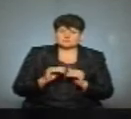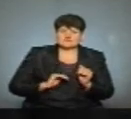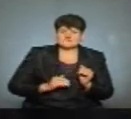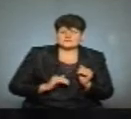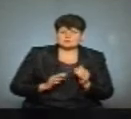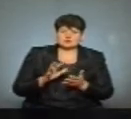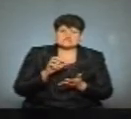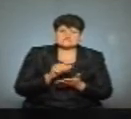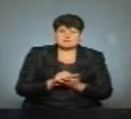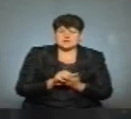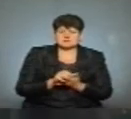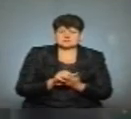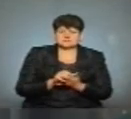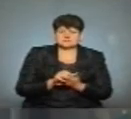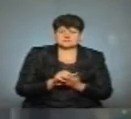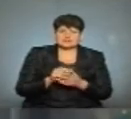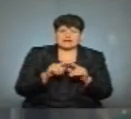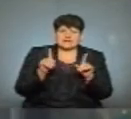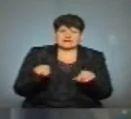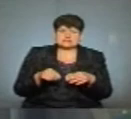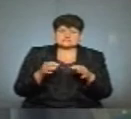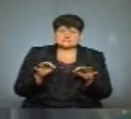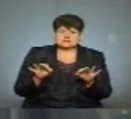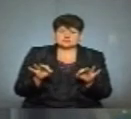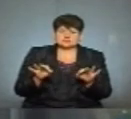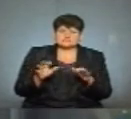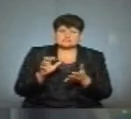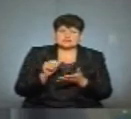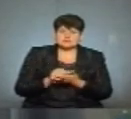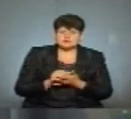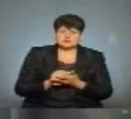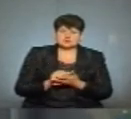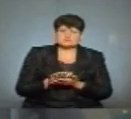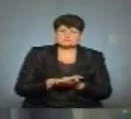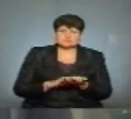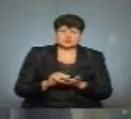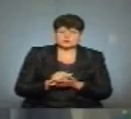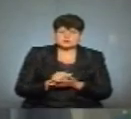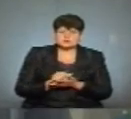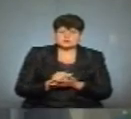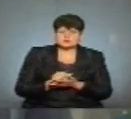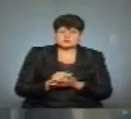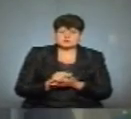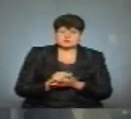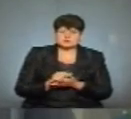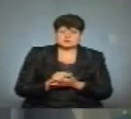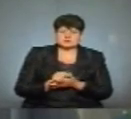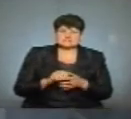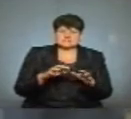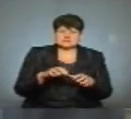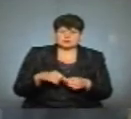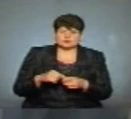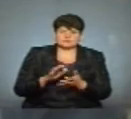яка займається... яка має ліцензію, дозвіл і займається утилізацією і забором цих